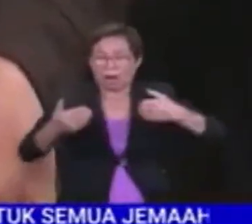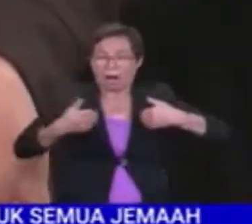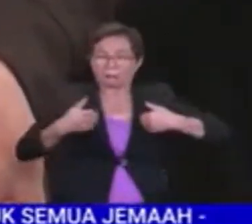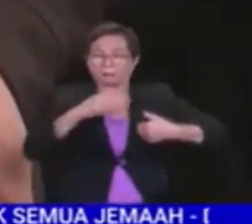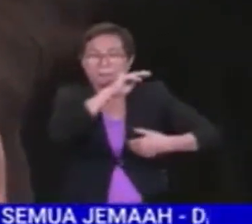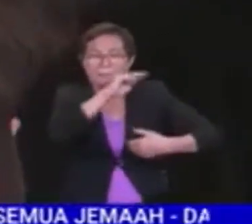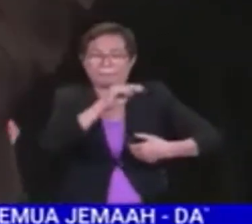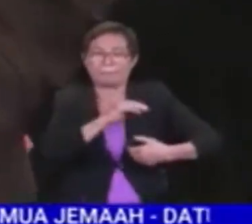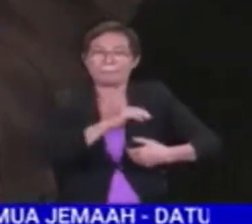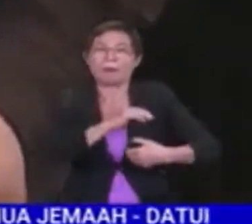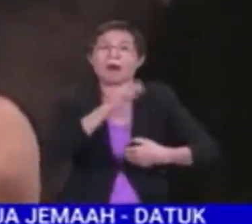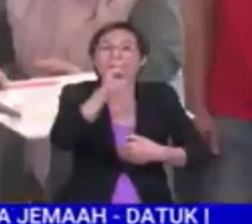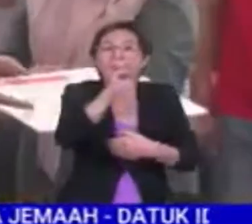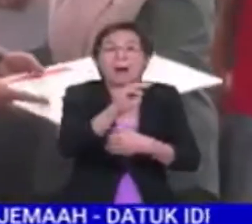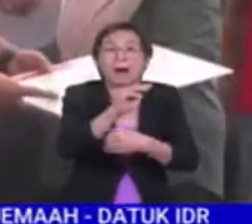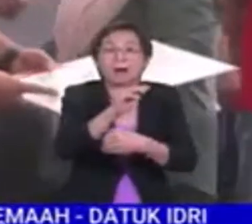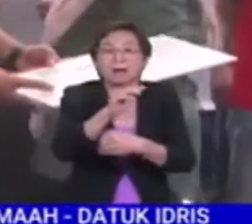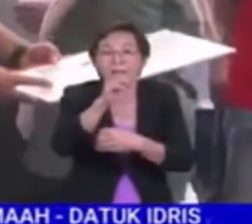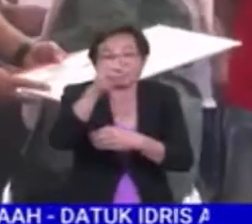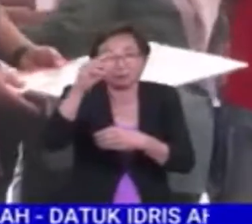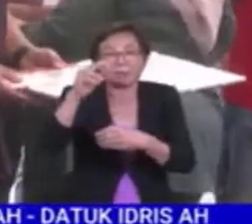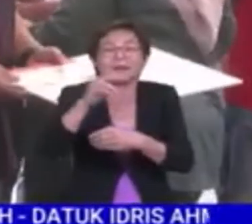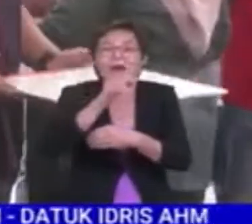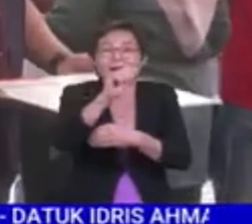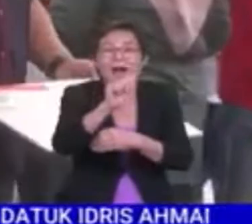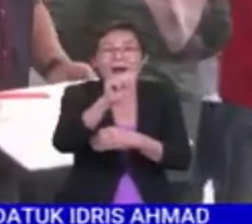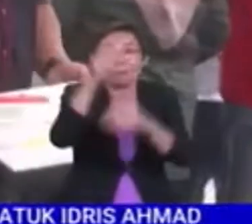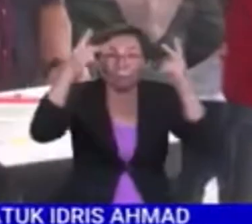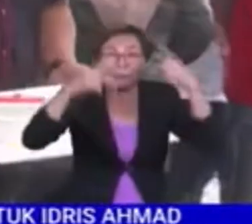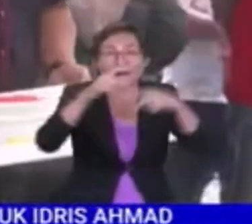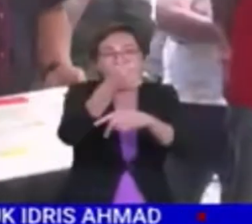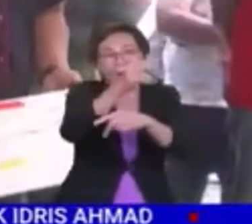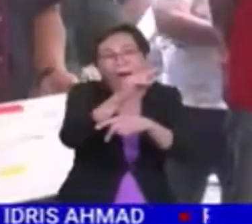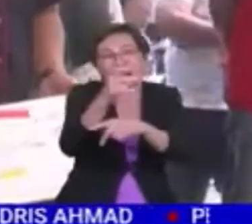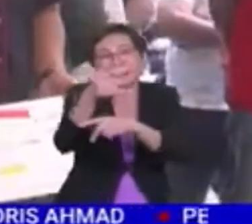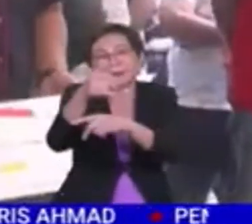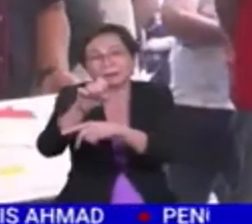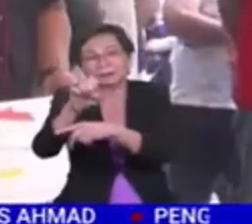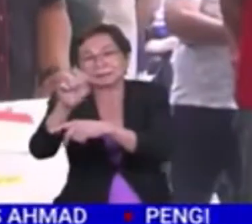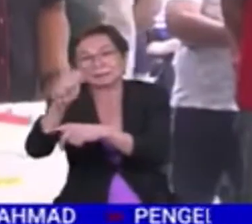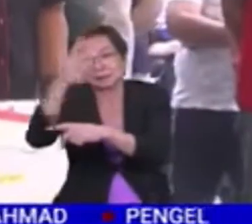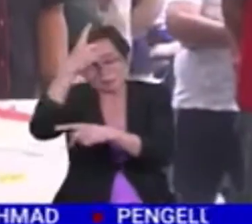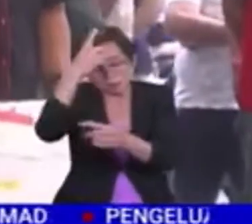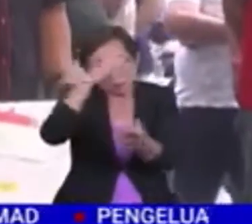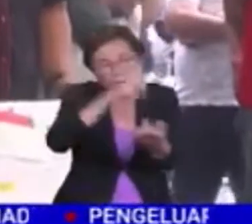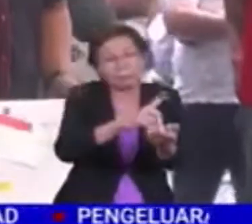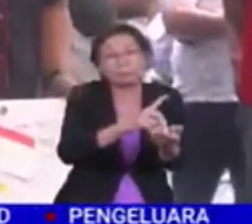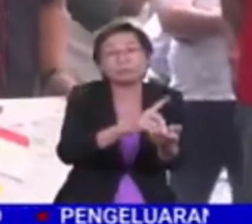Koperasi Tan Sri Noh Omar dan Presiden Angkasa Datuk Dr. Abdul Fattah Abdullah.